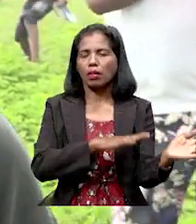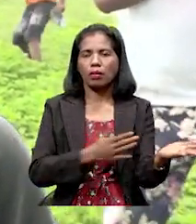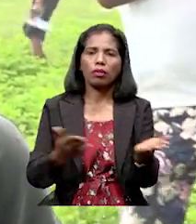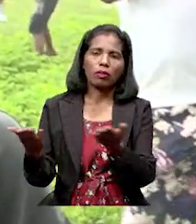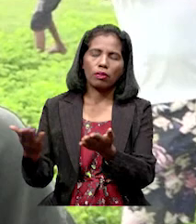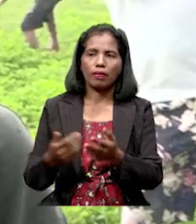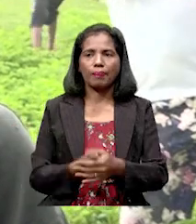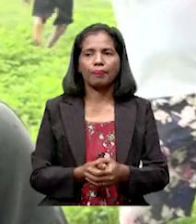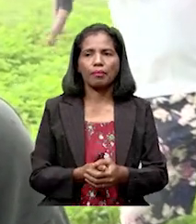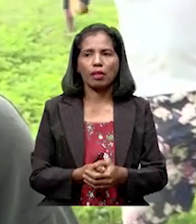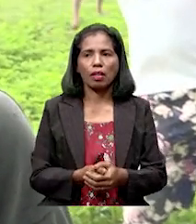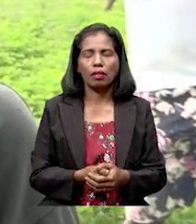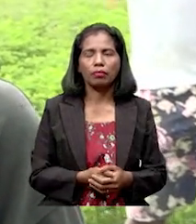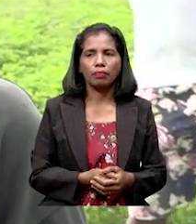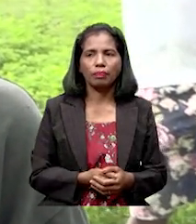basic